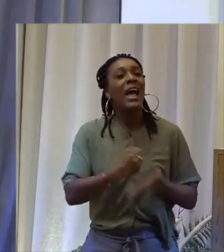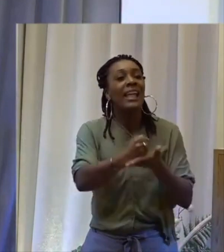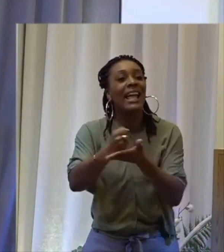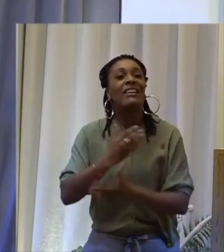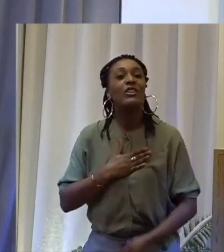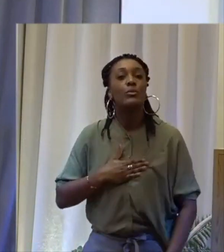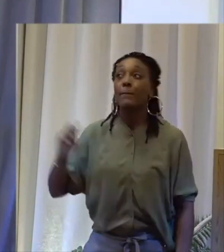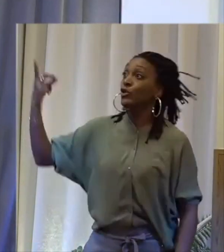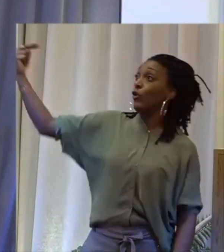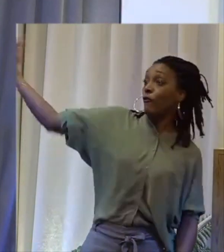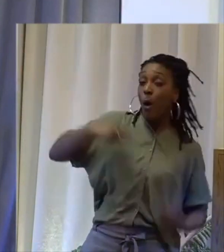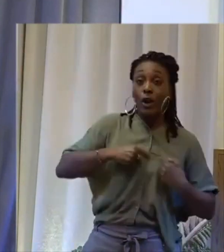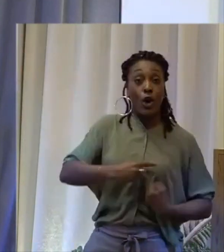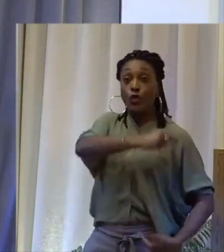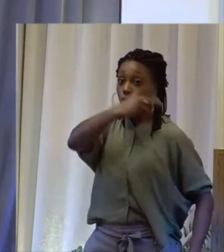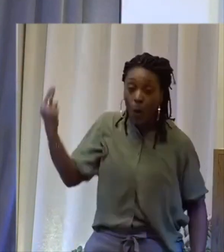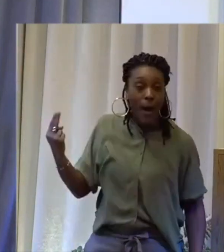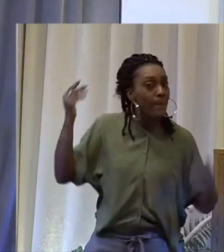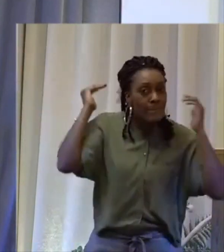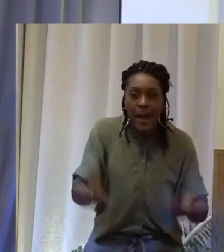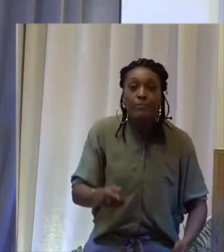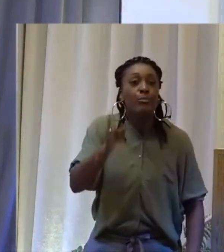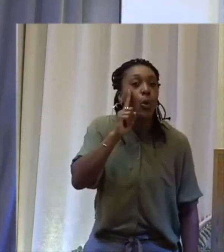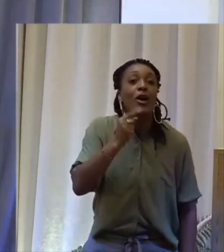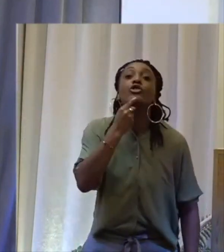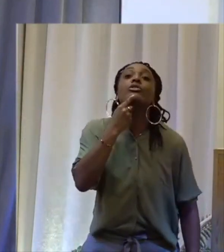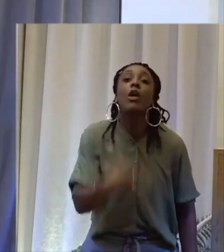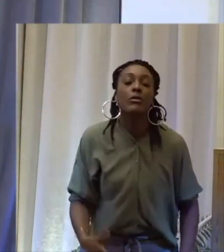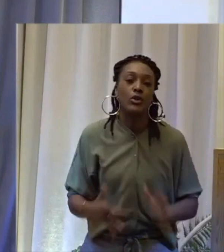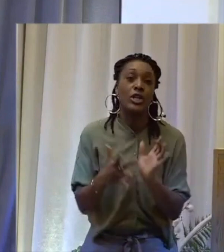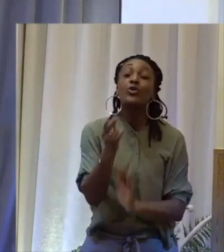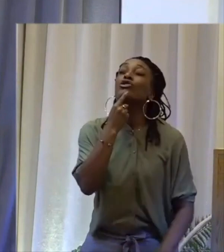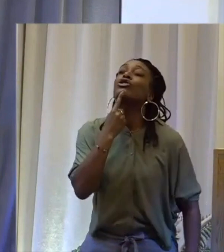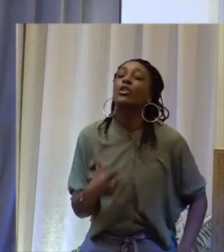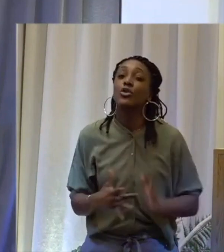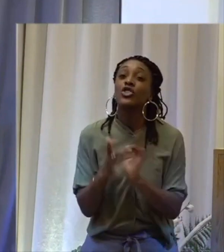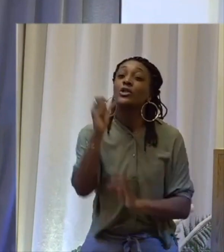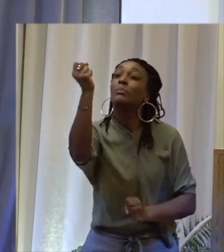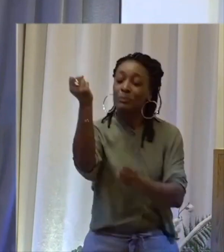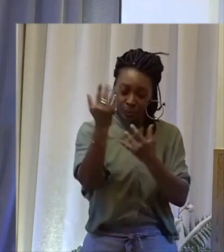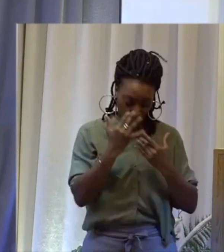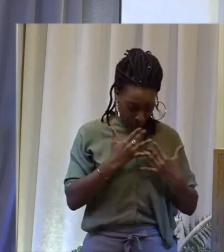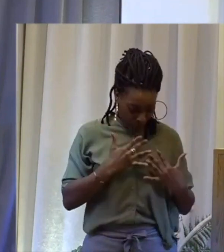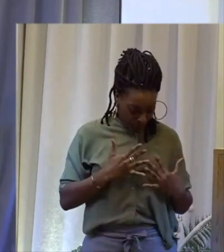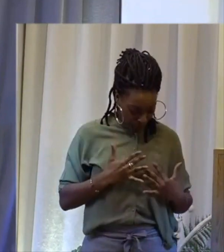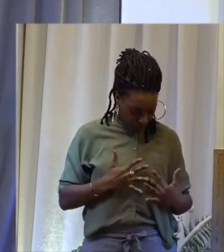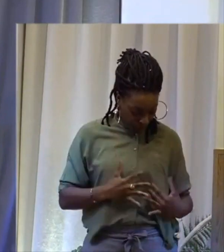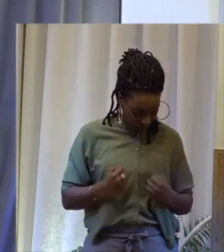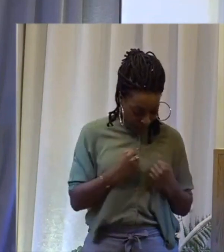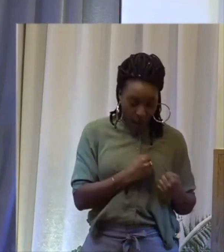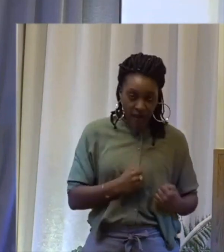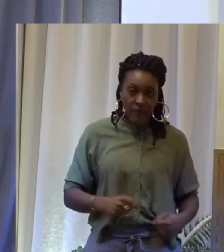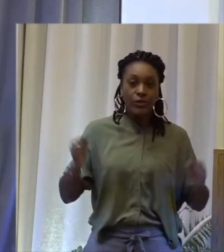Dieu, c'est injuste. Pourquoi ? Parce qu'il n'y a que le sang de Jésus qui justifie. Il n'y a que la